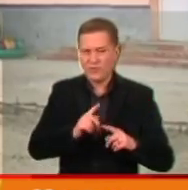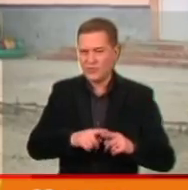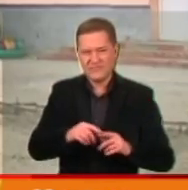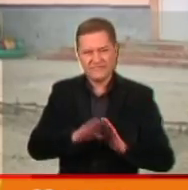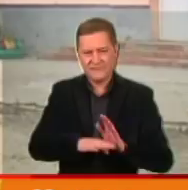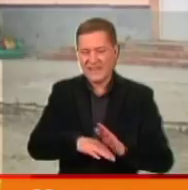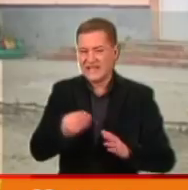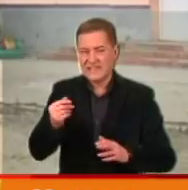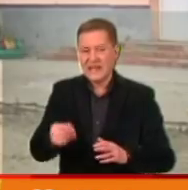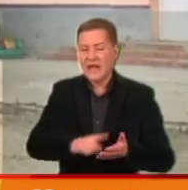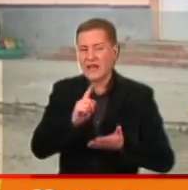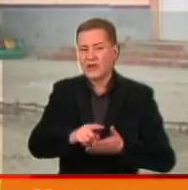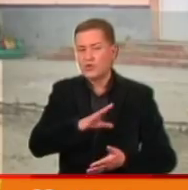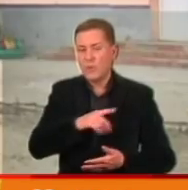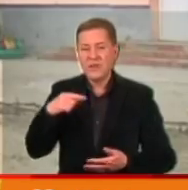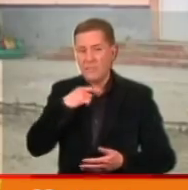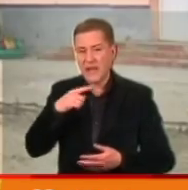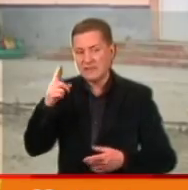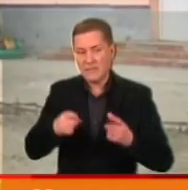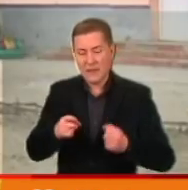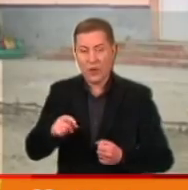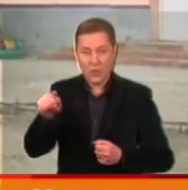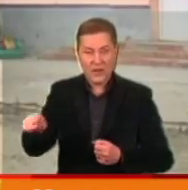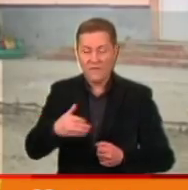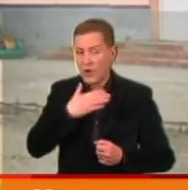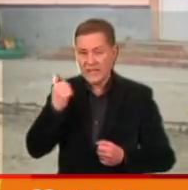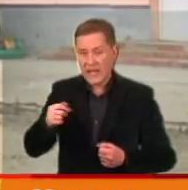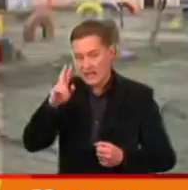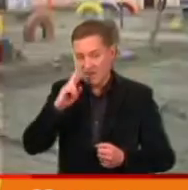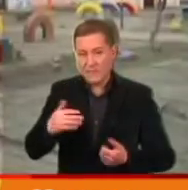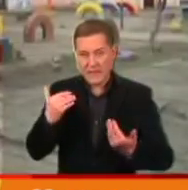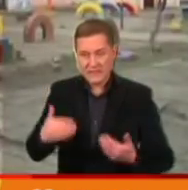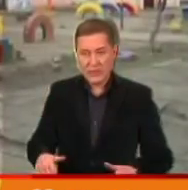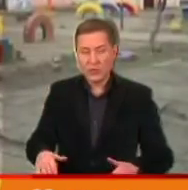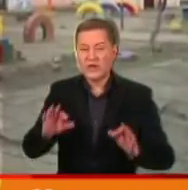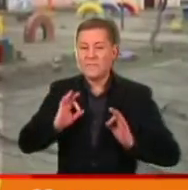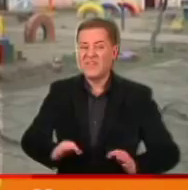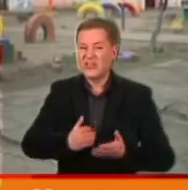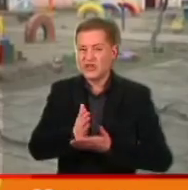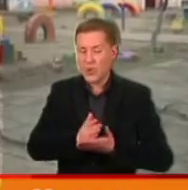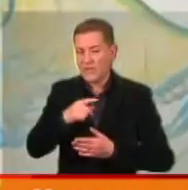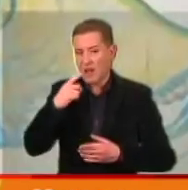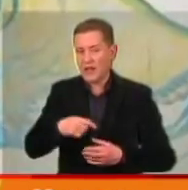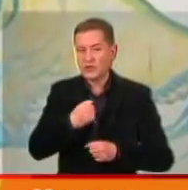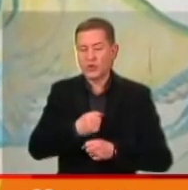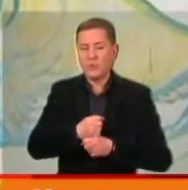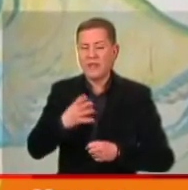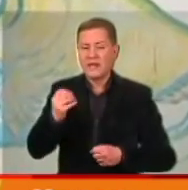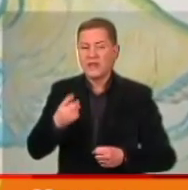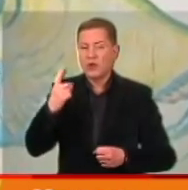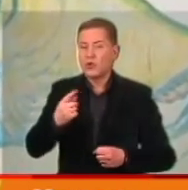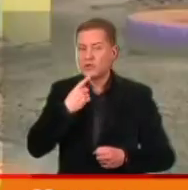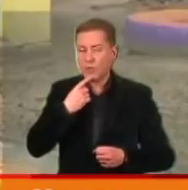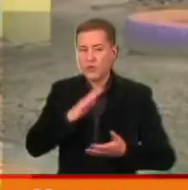вопрос. Просто должно быть мясо и молоко, его нет. 2 месяца уже. Чиновники кажуть, зроблять іще одну спробу домовитися